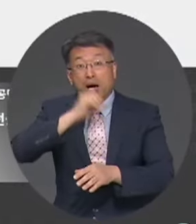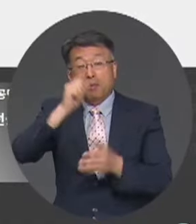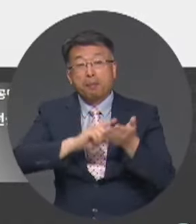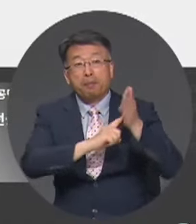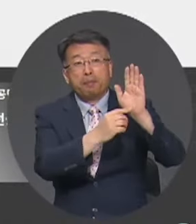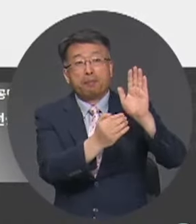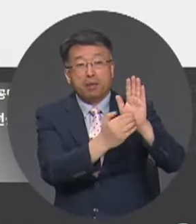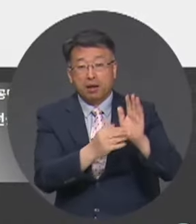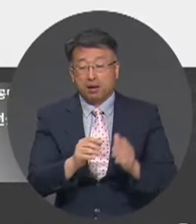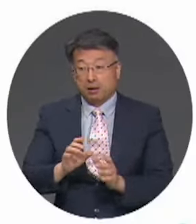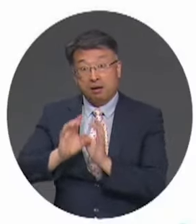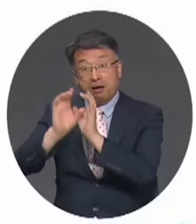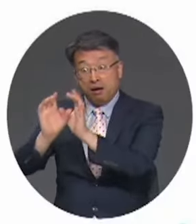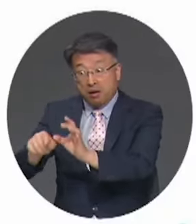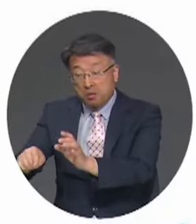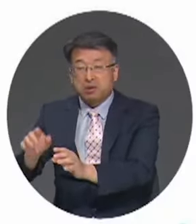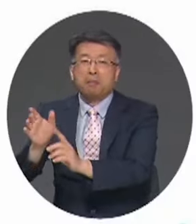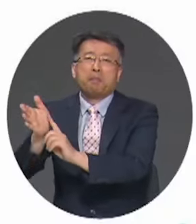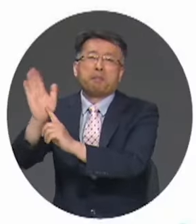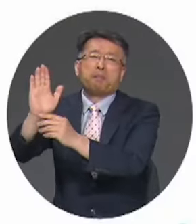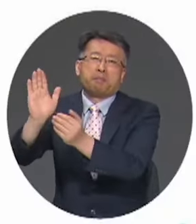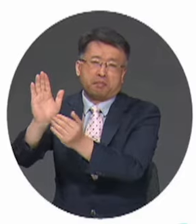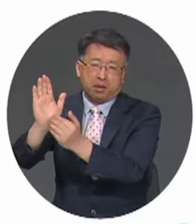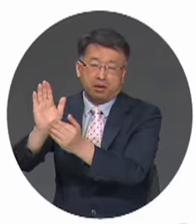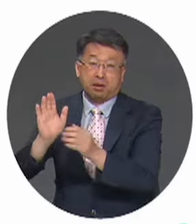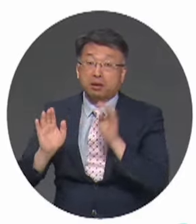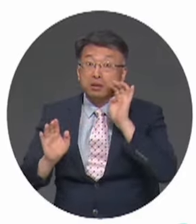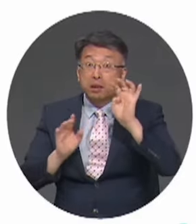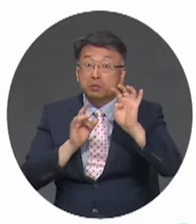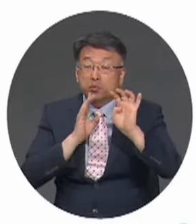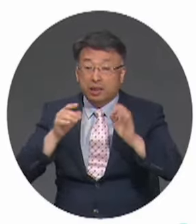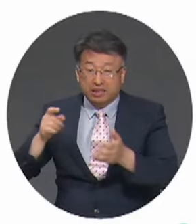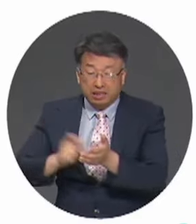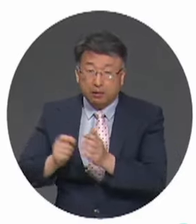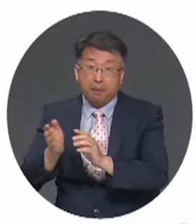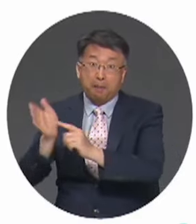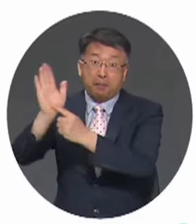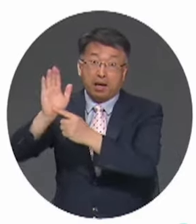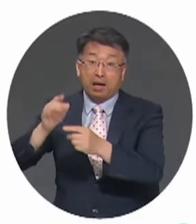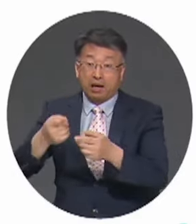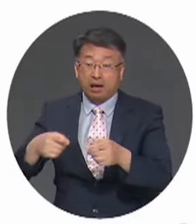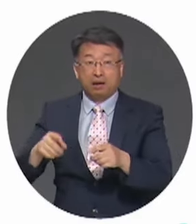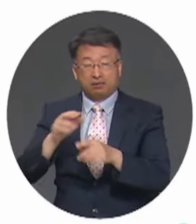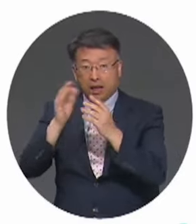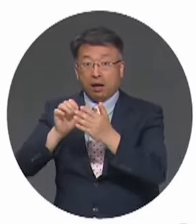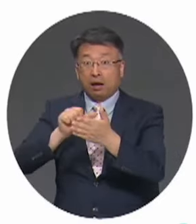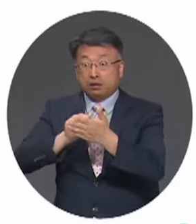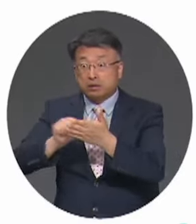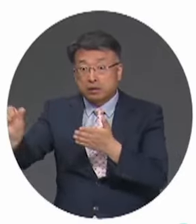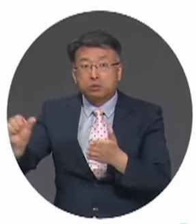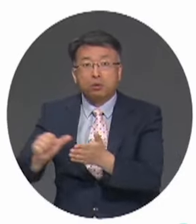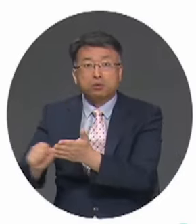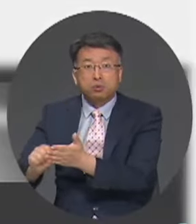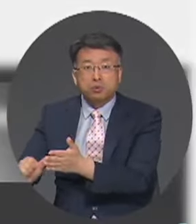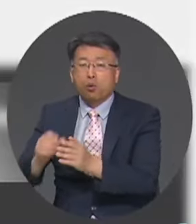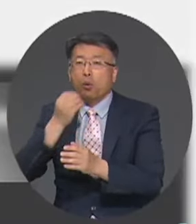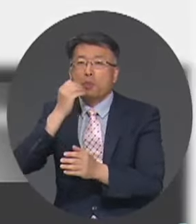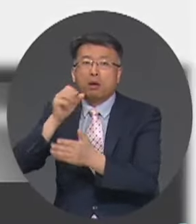사이트를 통해 합격자가 공개되는데 40여분 후 긴급 공지와 함께이 내용이 갑자기